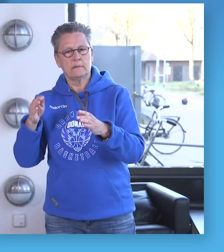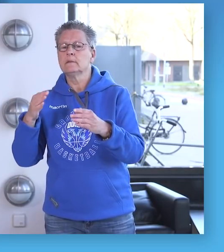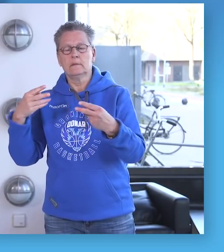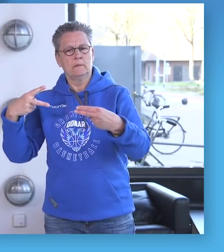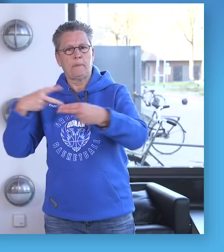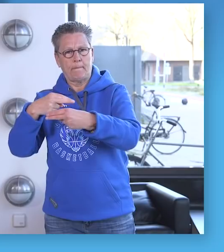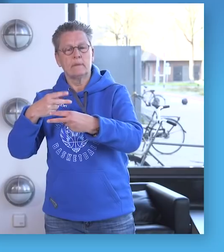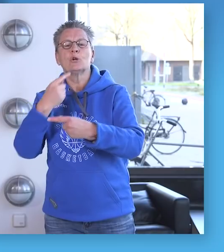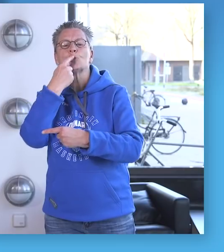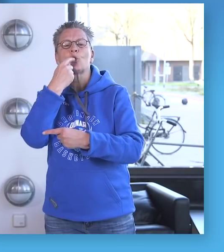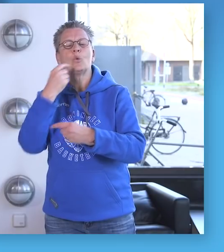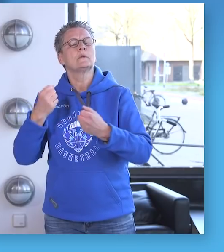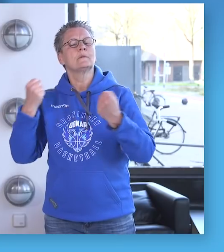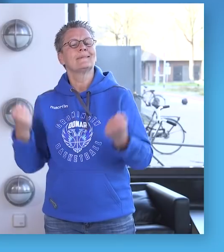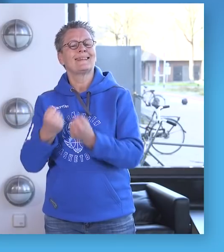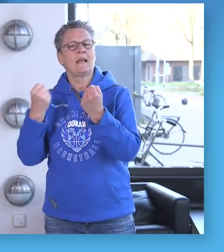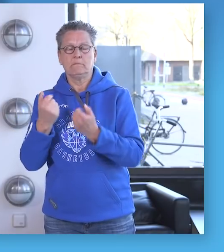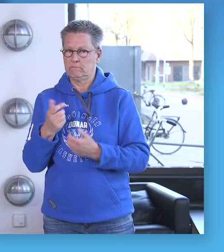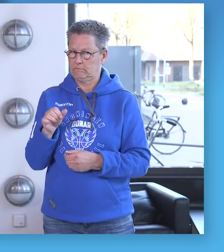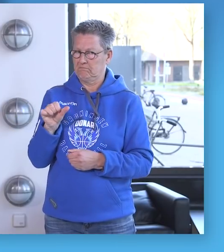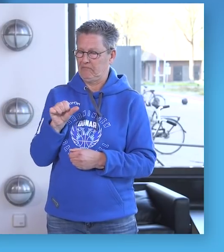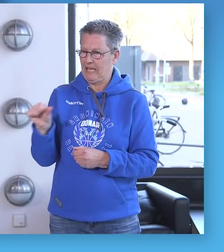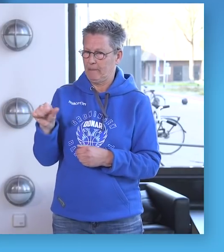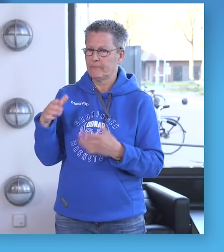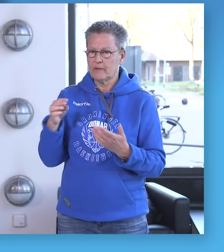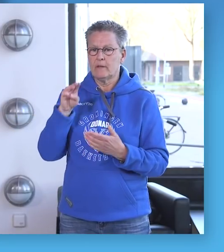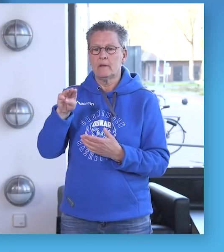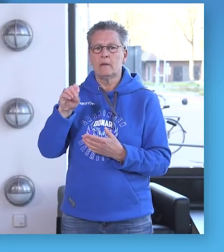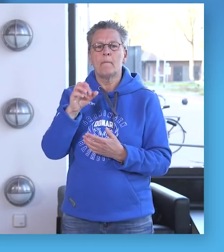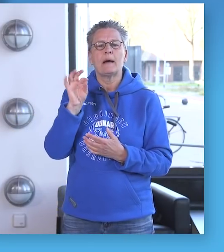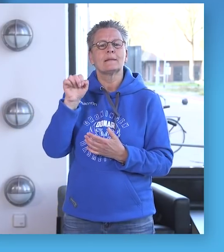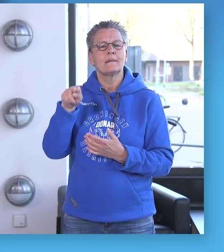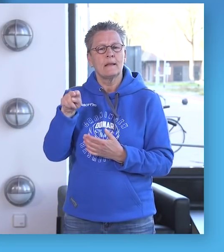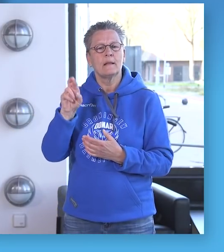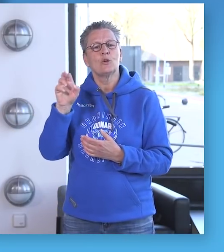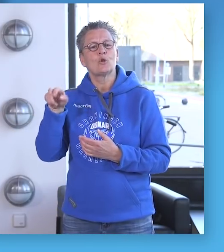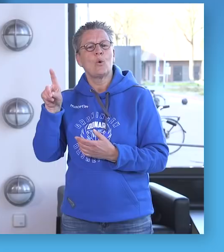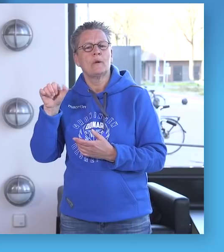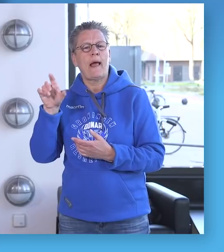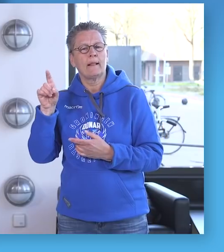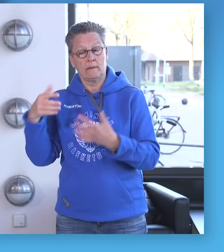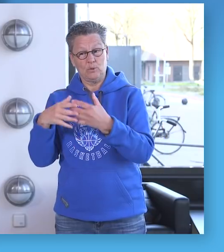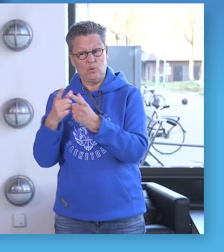Rode. Dus dat was eigenlijk wel heel vreemd, want Martin en Ronald, de bestuursleden,